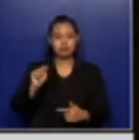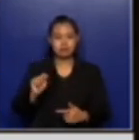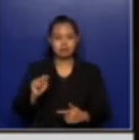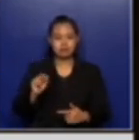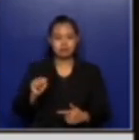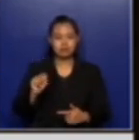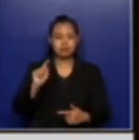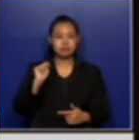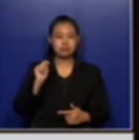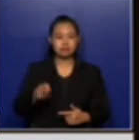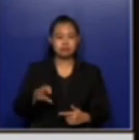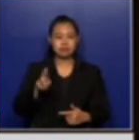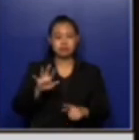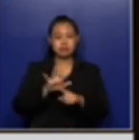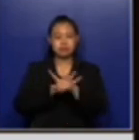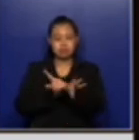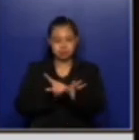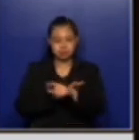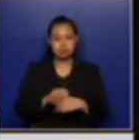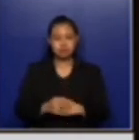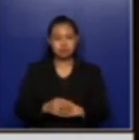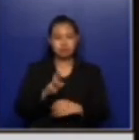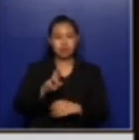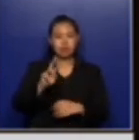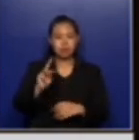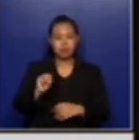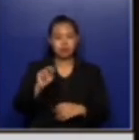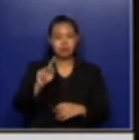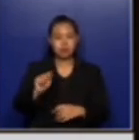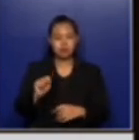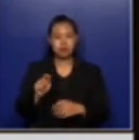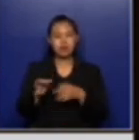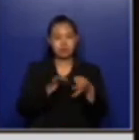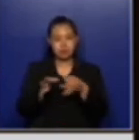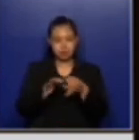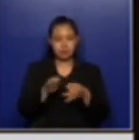ท่านรัฐมนตรีขอชี้แจงก่อนนะครับท่านสุรินทร์ครับ